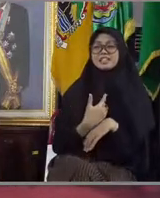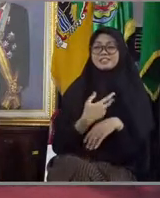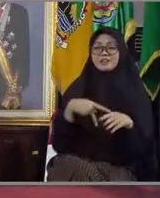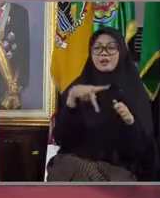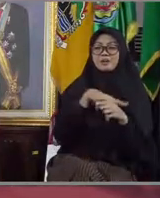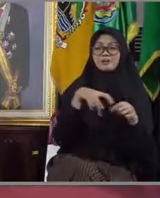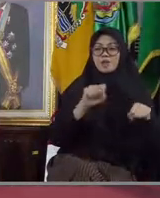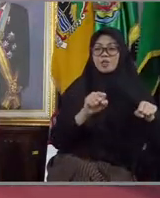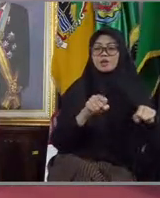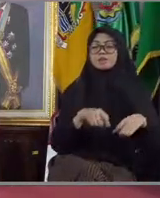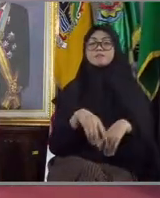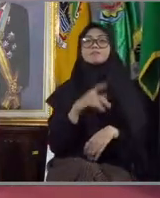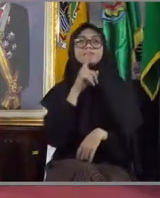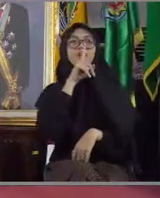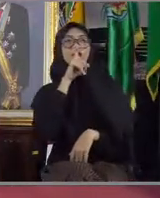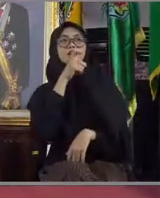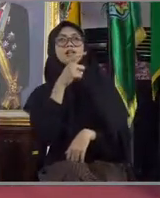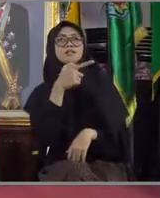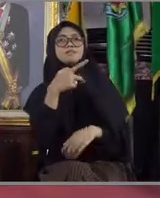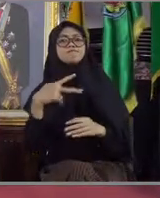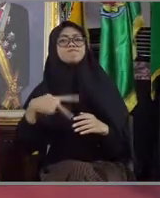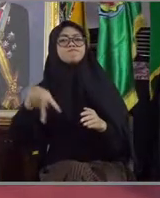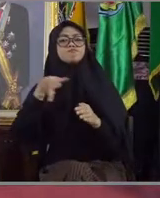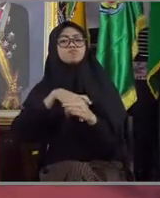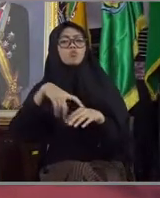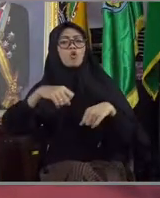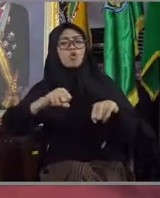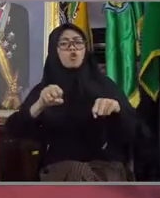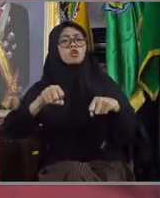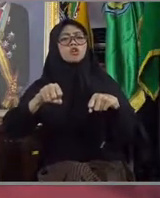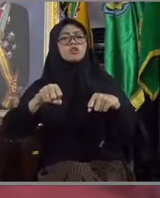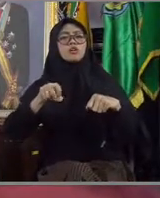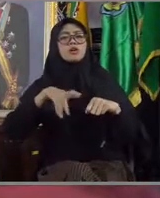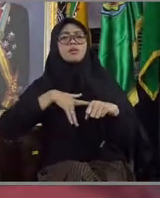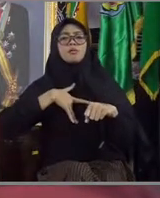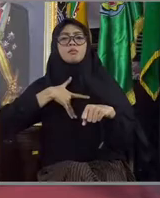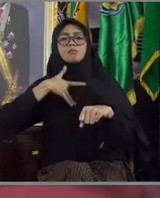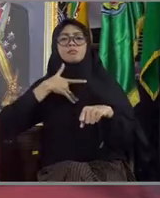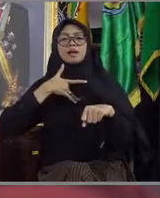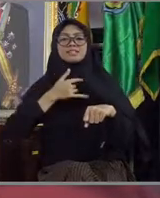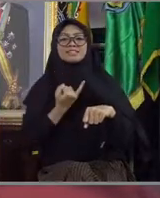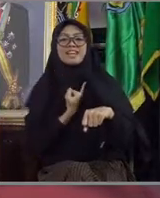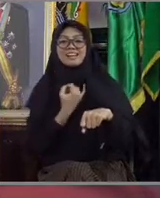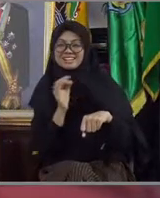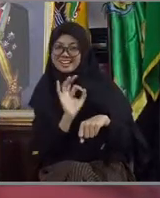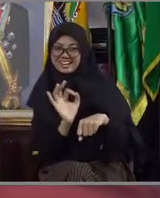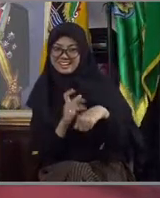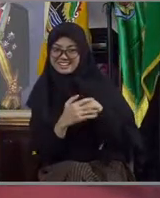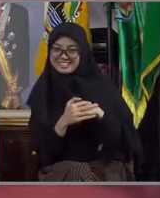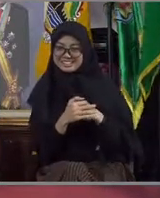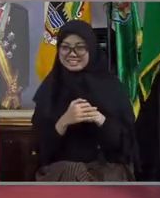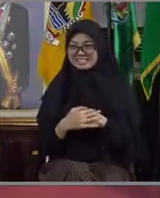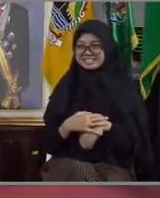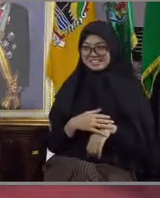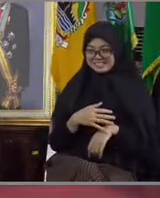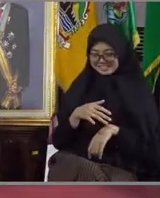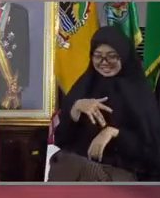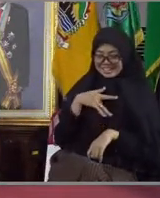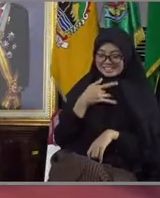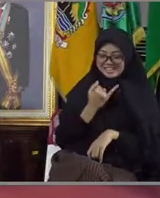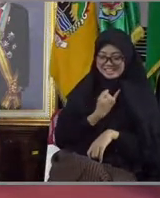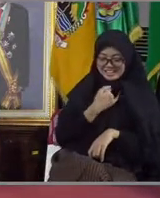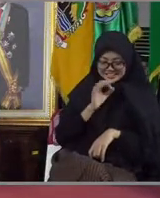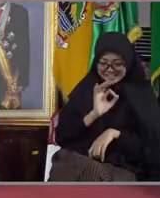setiap itu kamu jalan pakai sepeda motor, kamu pasti merasa tidak bersalah kan? Iya yeah, tidak bersalah Pak.